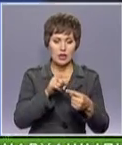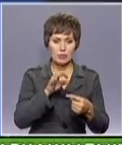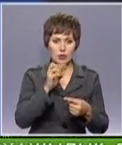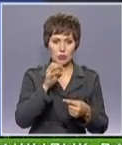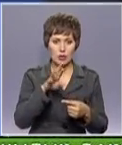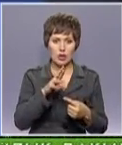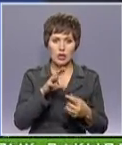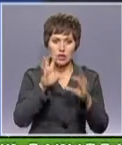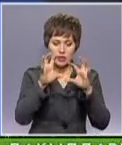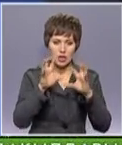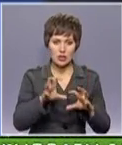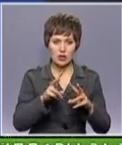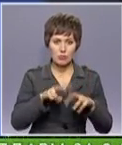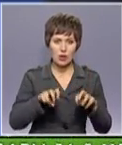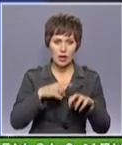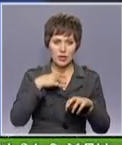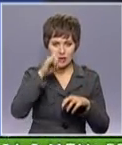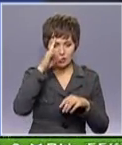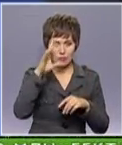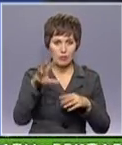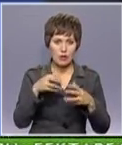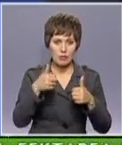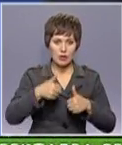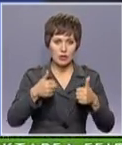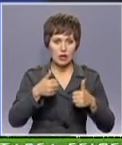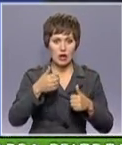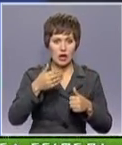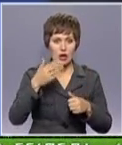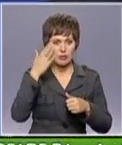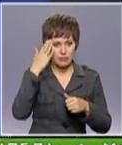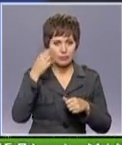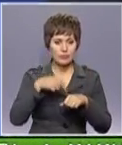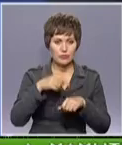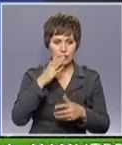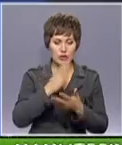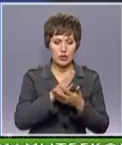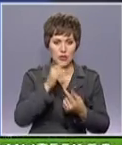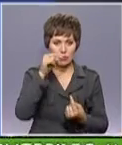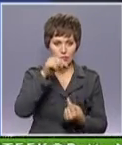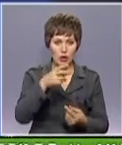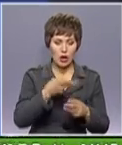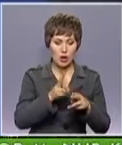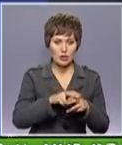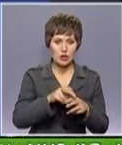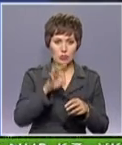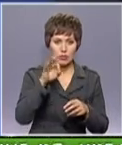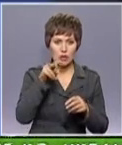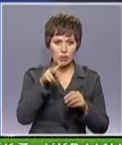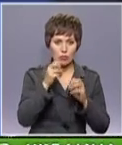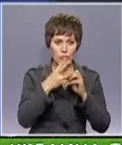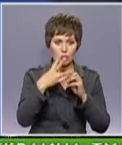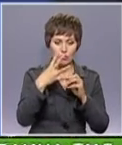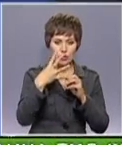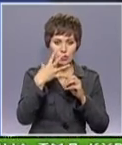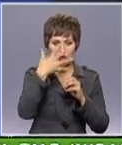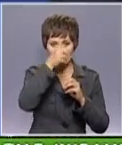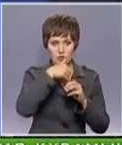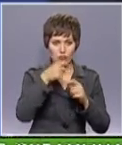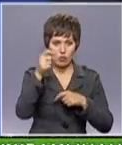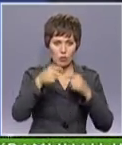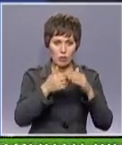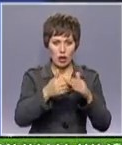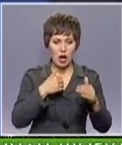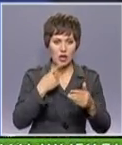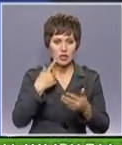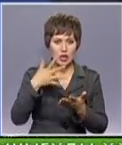қарсы заңдылықтарды сараптауға Қазақстанның бәсекеге қабілеттілігін байқау мақсатында келеді. Сосын ол мәліметтер 2015 жылы әлемдік форум алдында